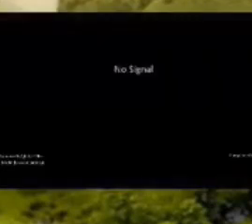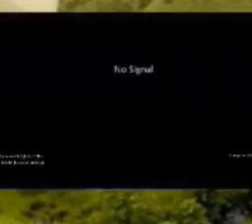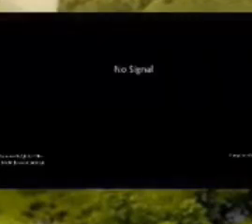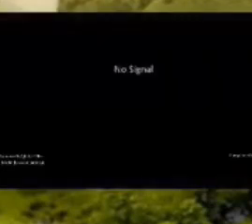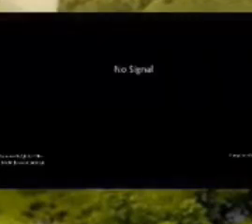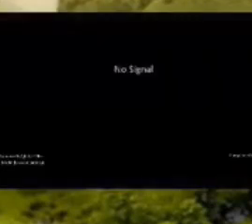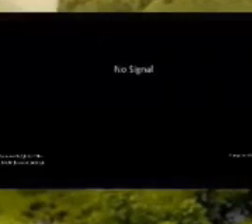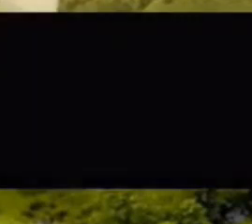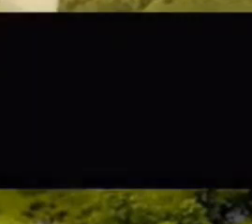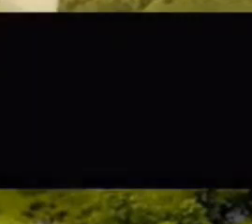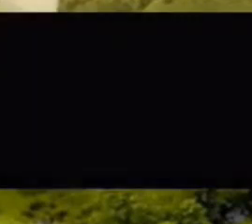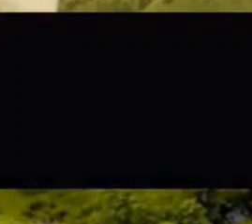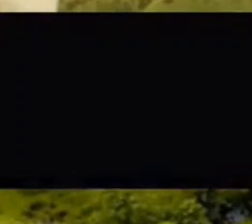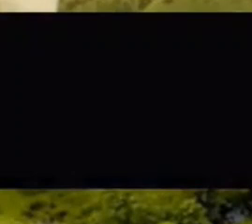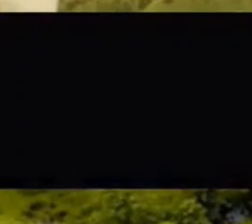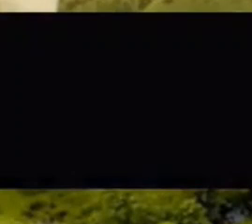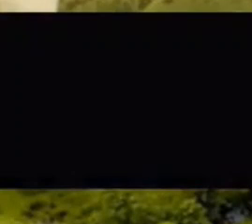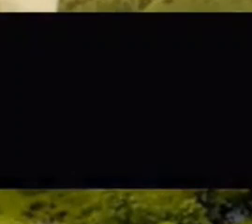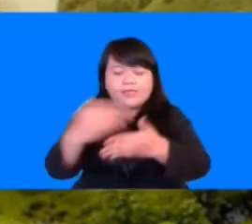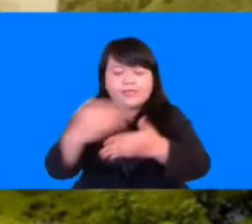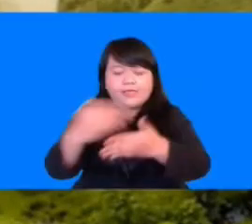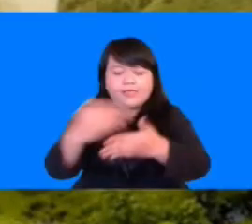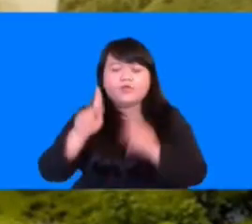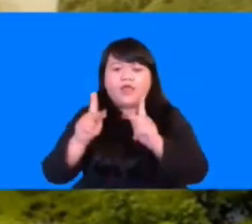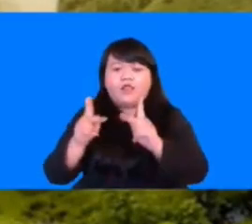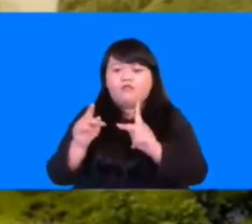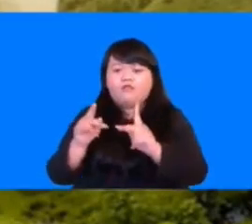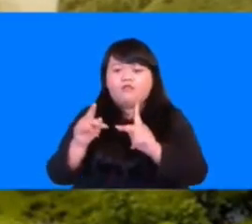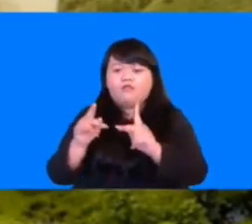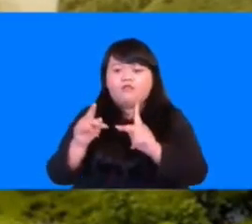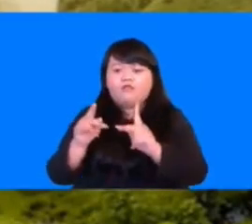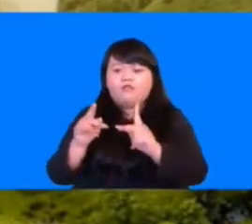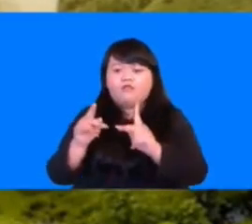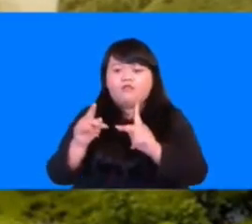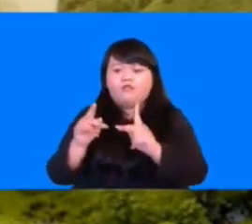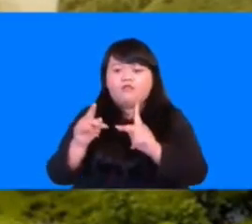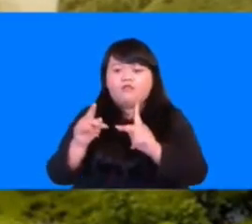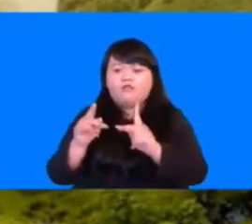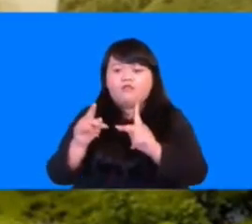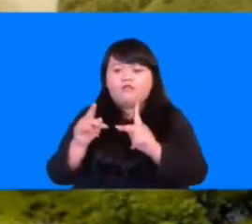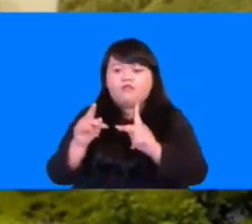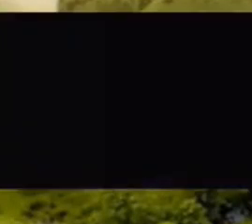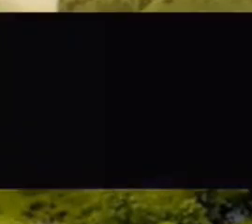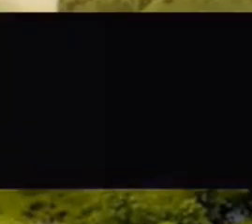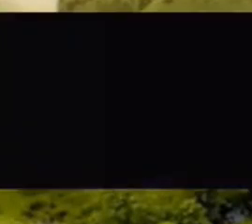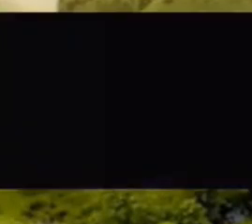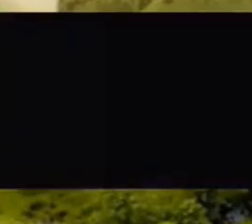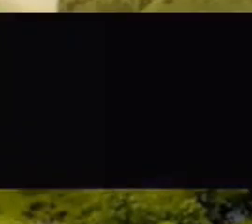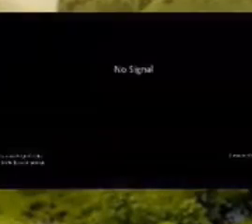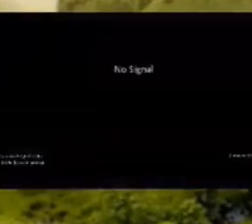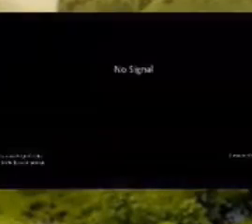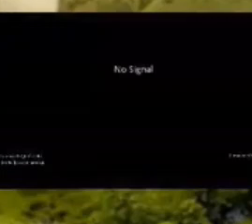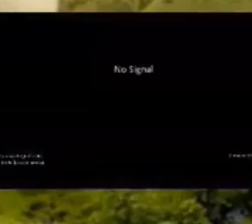bila tidak ada akselerasi atau inovasi untuk mempercepatnya.